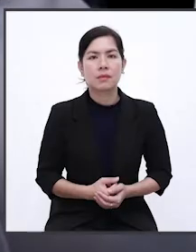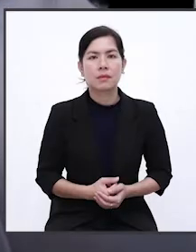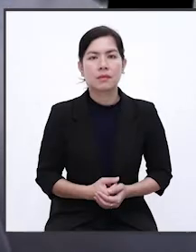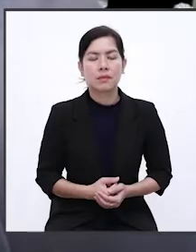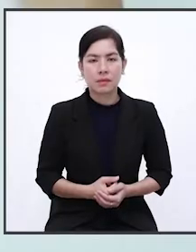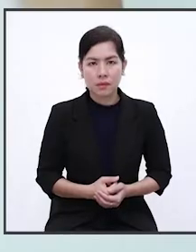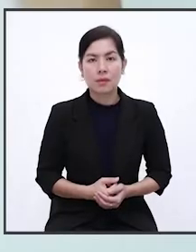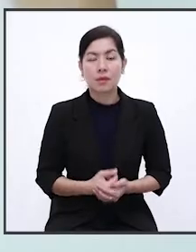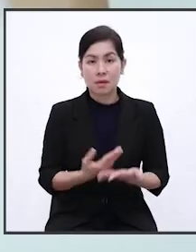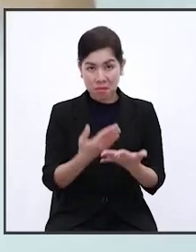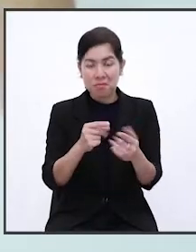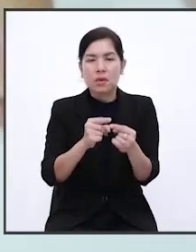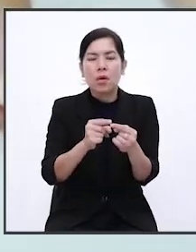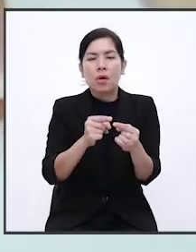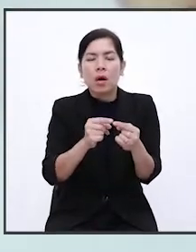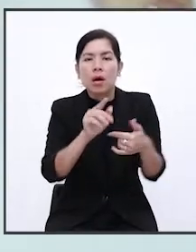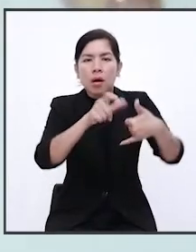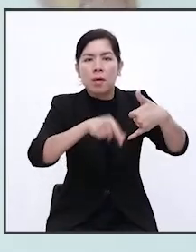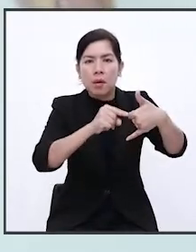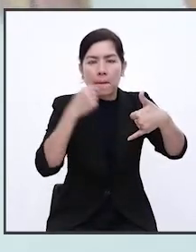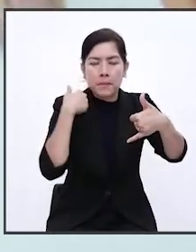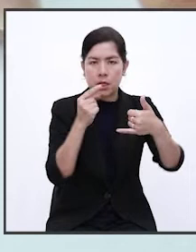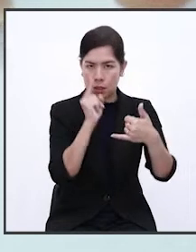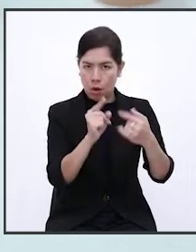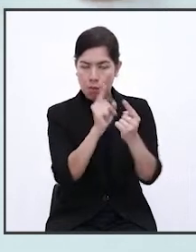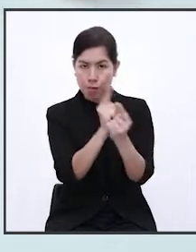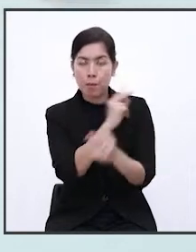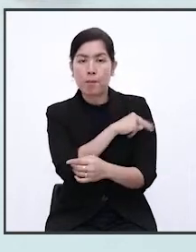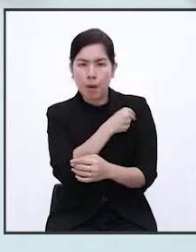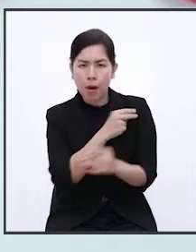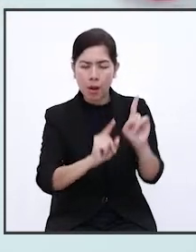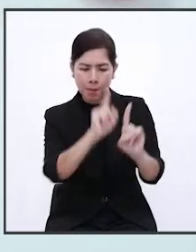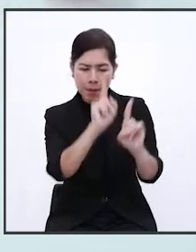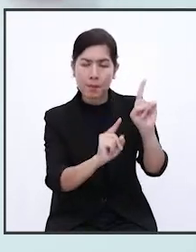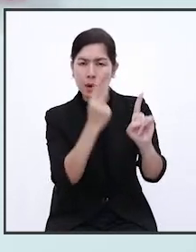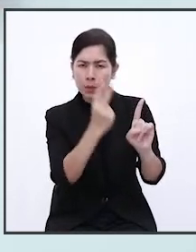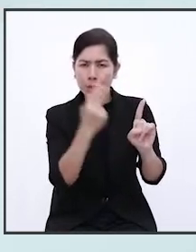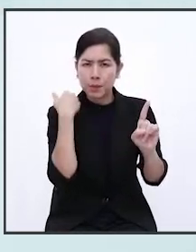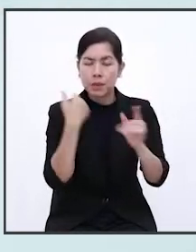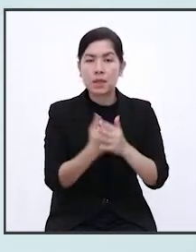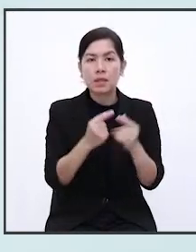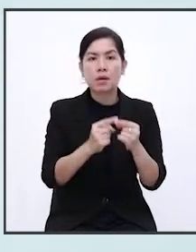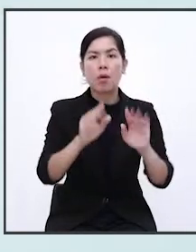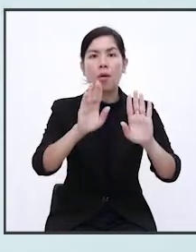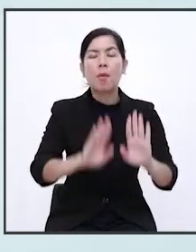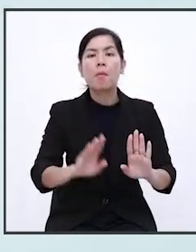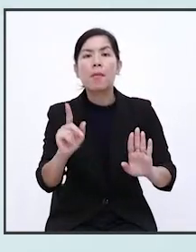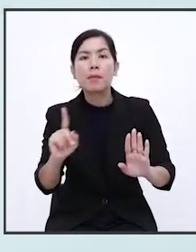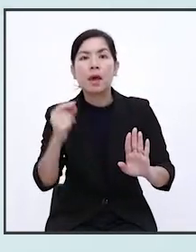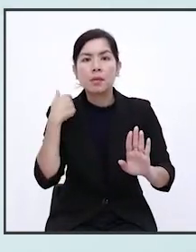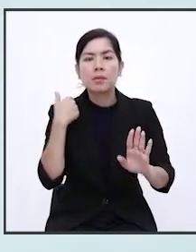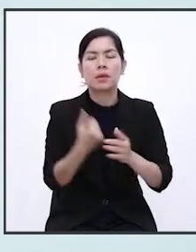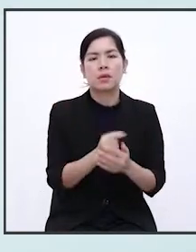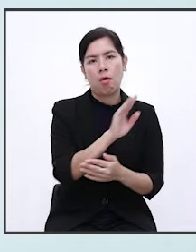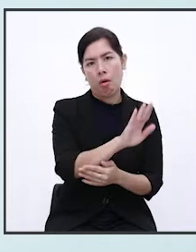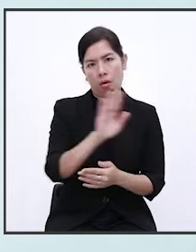คนไข้สูญเสียอวัยวะมานะคะต้องเข้ามาประเมินกับแพทย์ก่อนนะคะแล้วก็ดูว่าสามารถจะใช้อวัยวะเสริมเทียมแบบไหนนะคะ